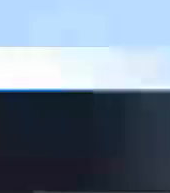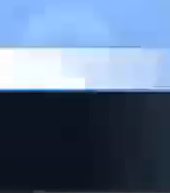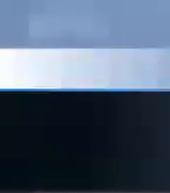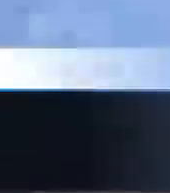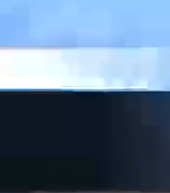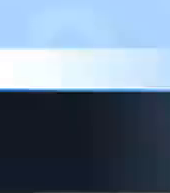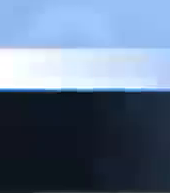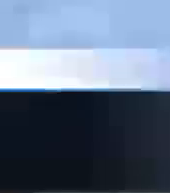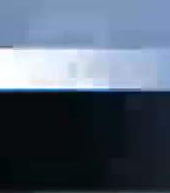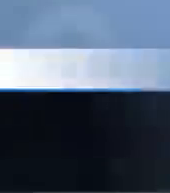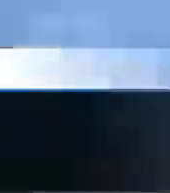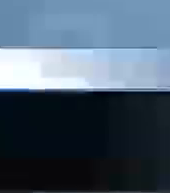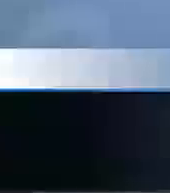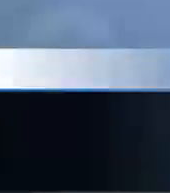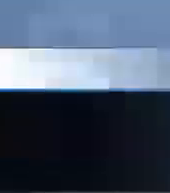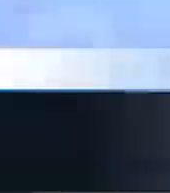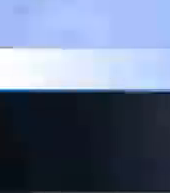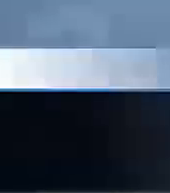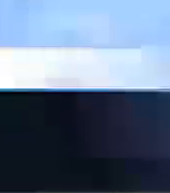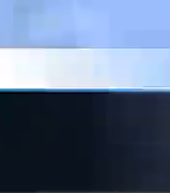아니군요. 저는